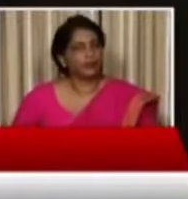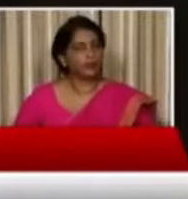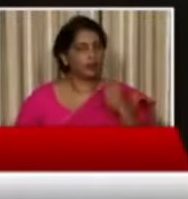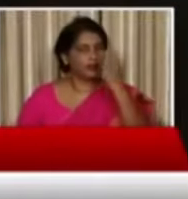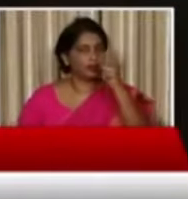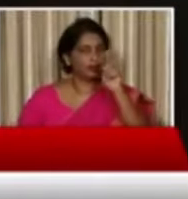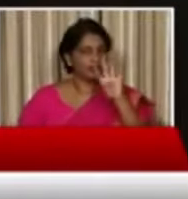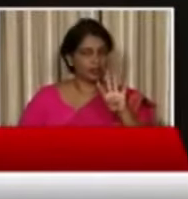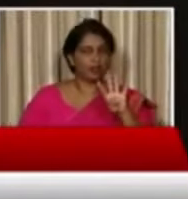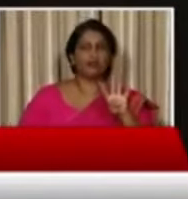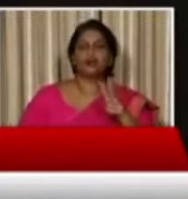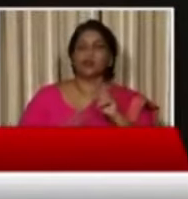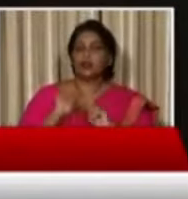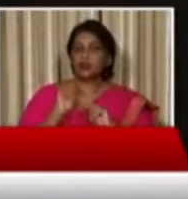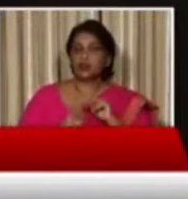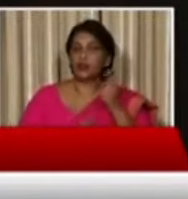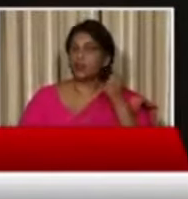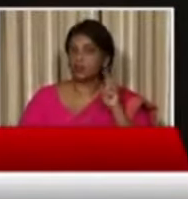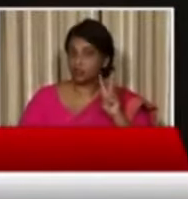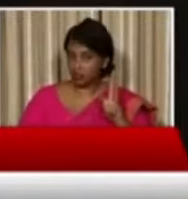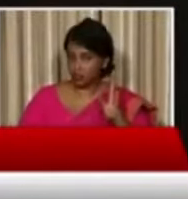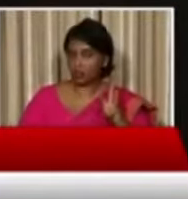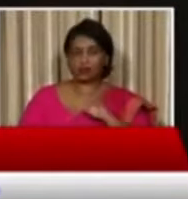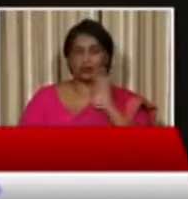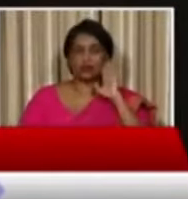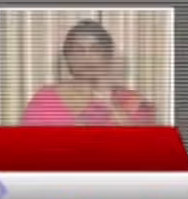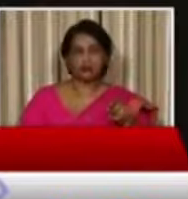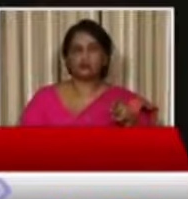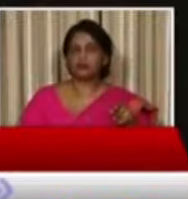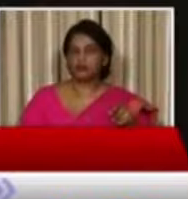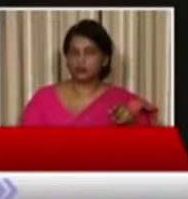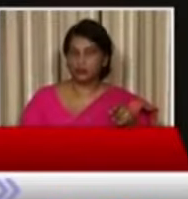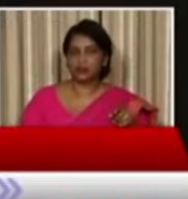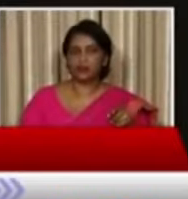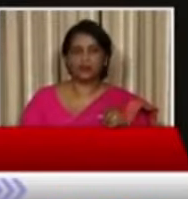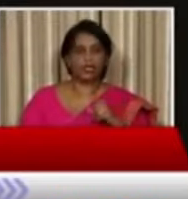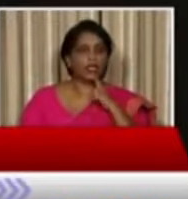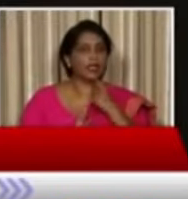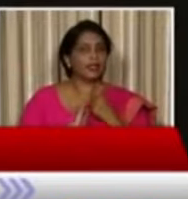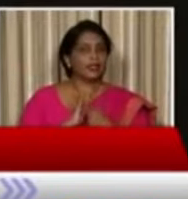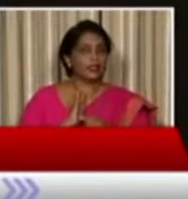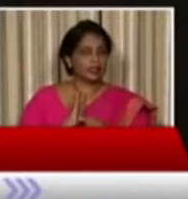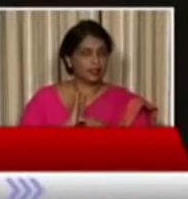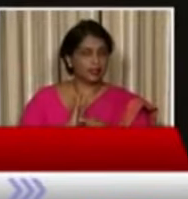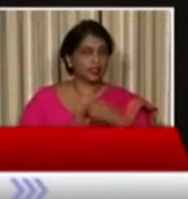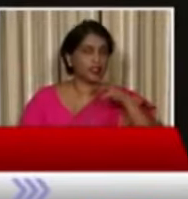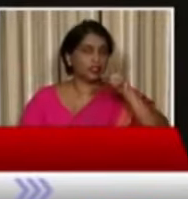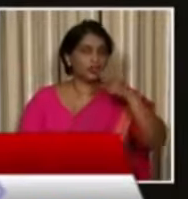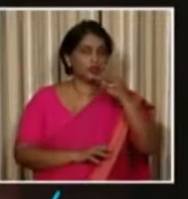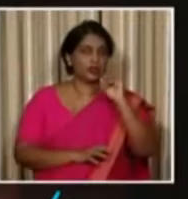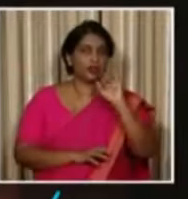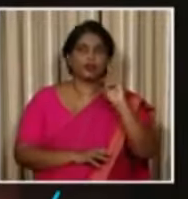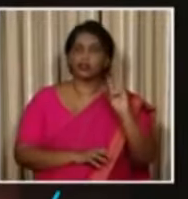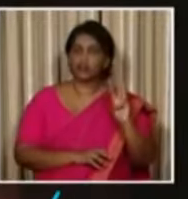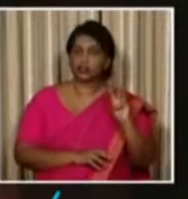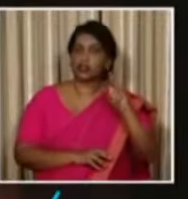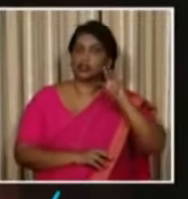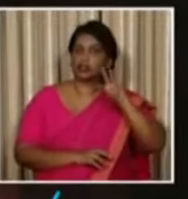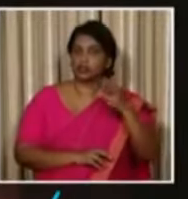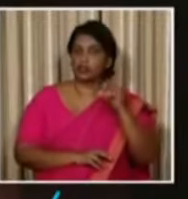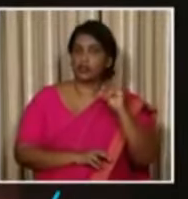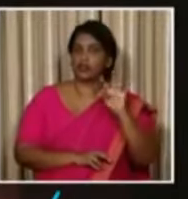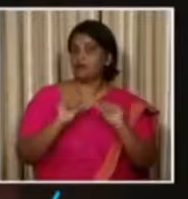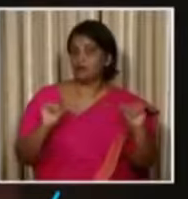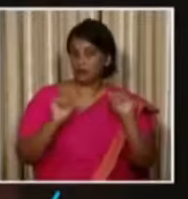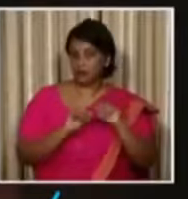2027 පෙබරවාරි මාස 10 වෙනි දින ප්‍රකාශයට පත් කරන ලද දණ්ඩ නීති සංග්‍රහය 363 සහ